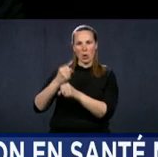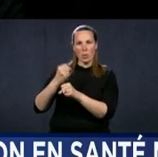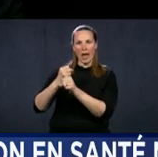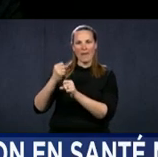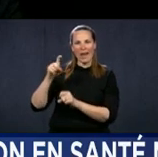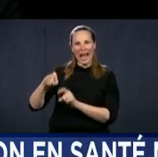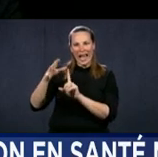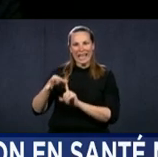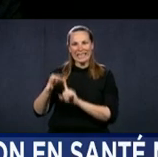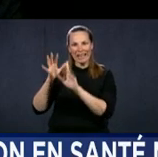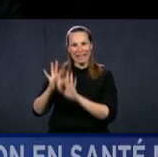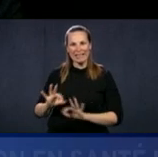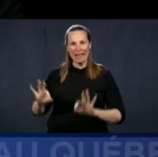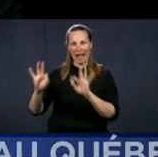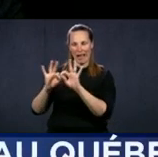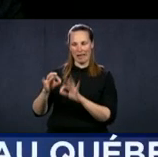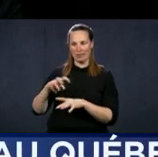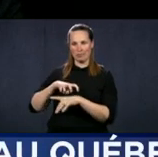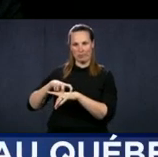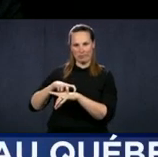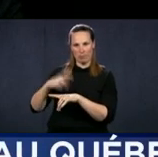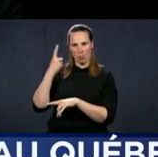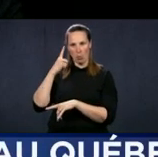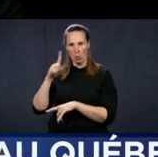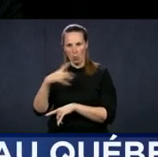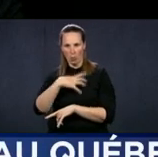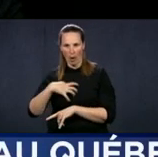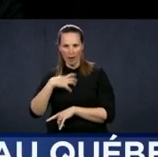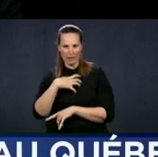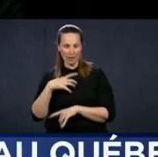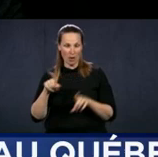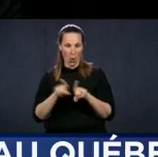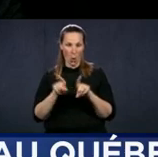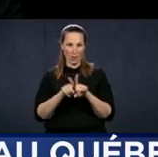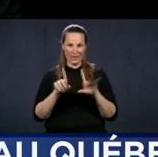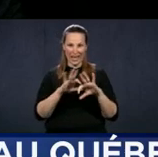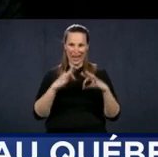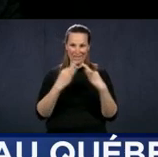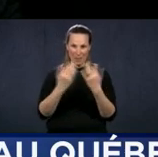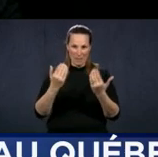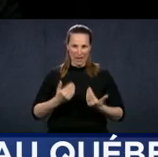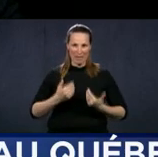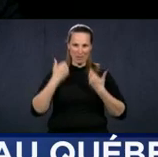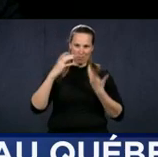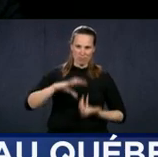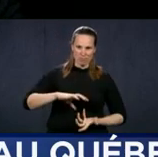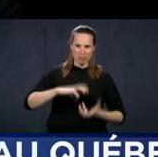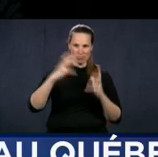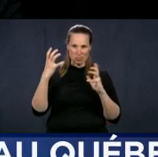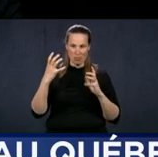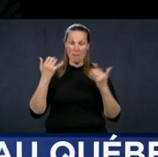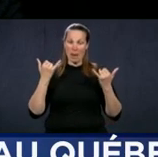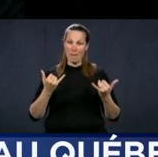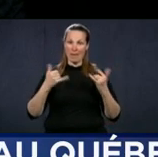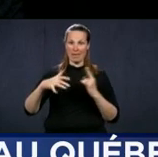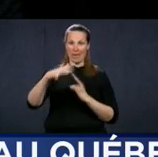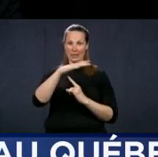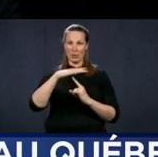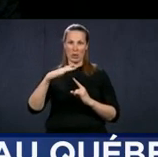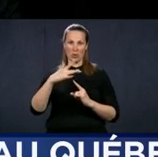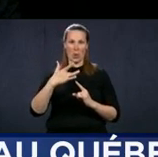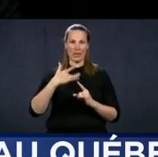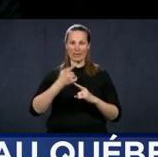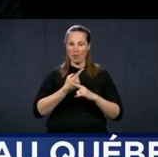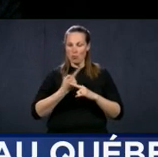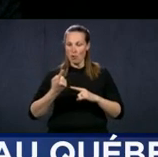beaucoup de familles dont la vie a été chamboulée. Malheureusement, la situation risque d'empirer et de se prolonger durant les